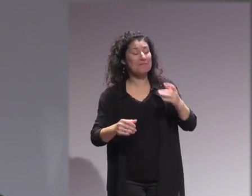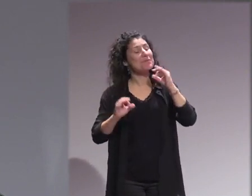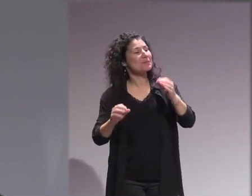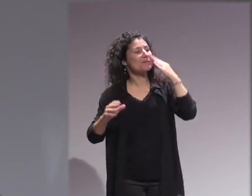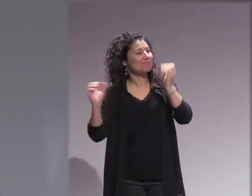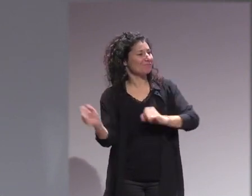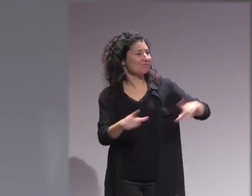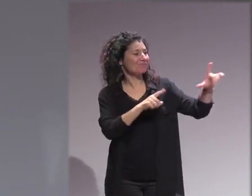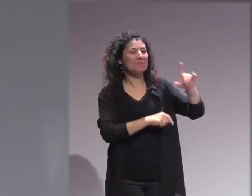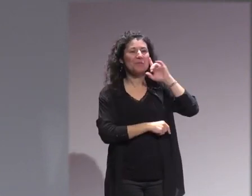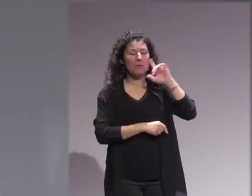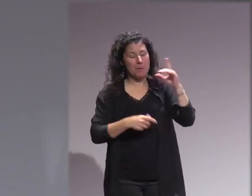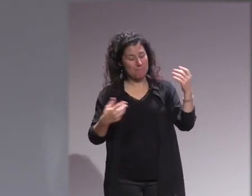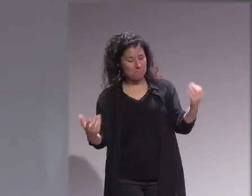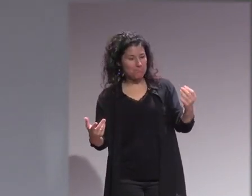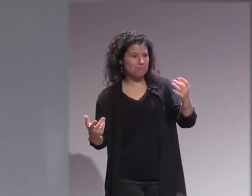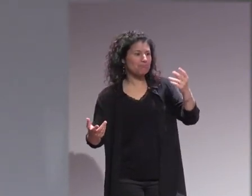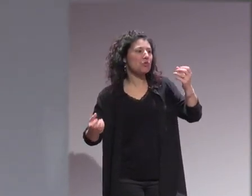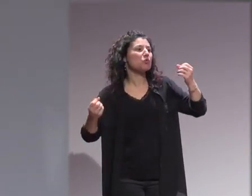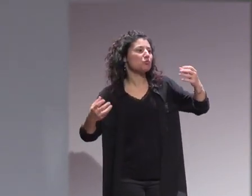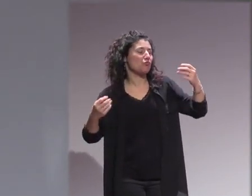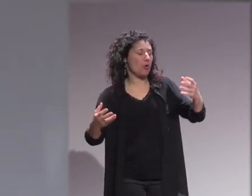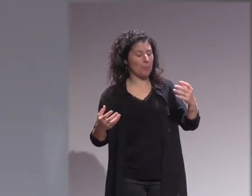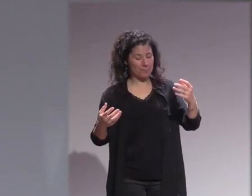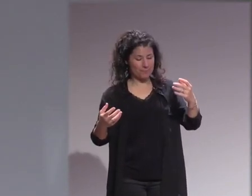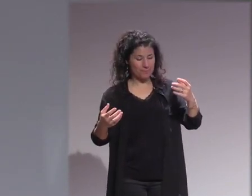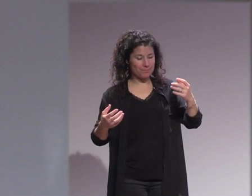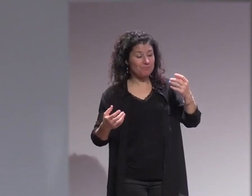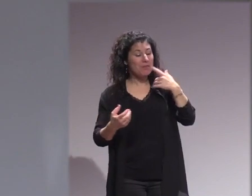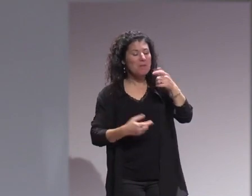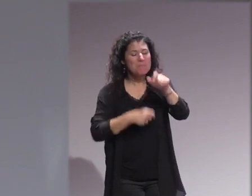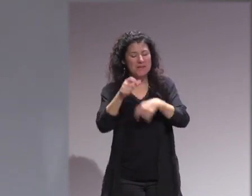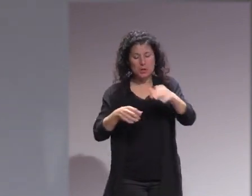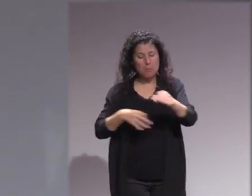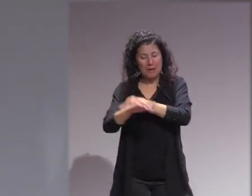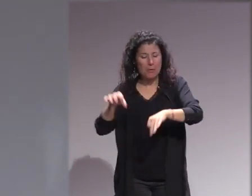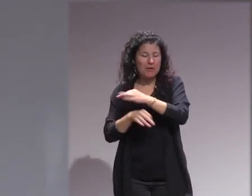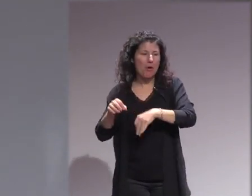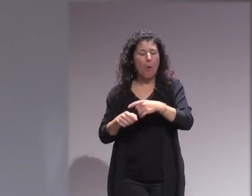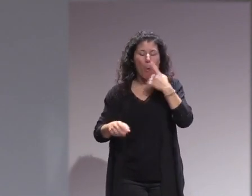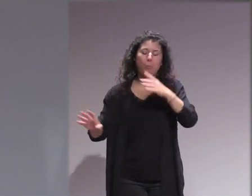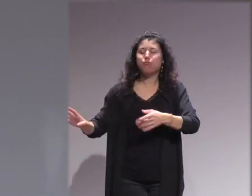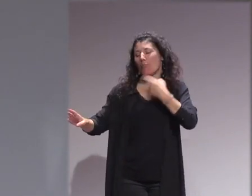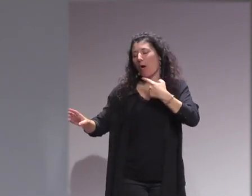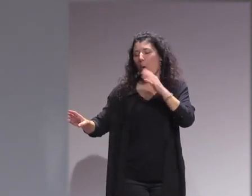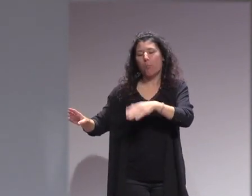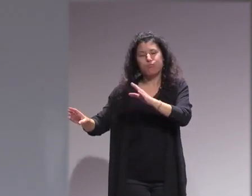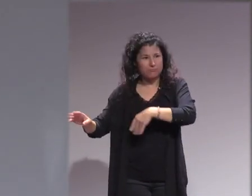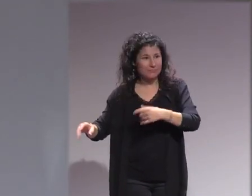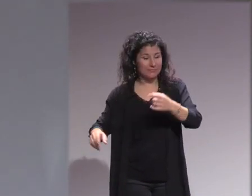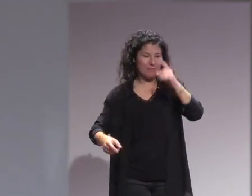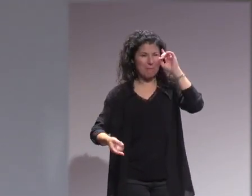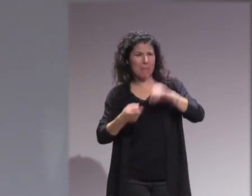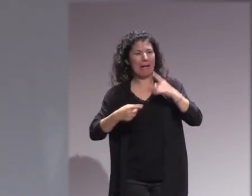parce que justement, on se rend pas compte, très souvent, pour disqualifier la parole des minoritaires, on parle de notre agenda. Donc c'est l'agenda